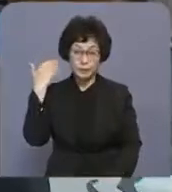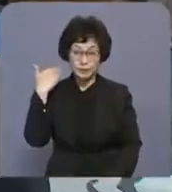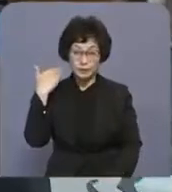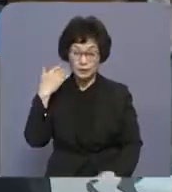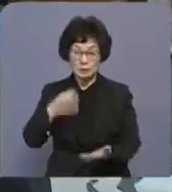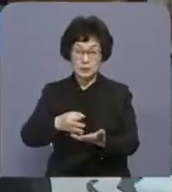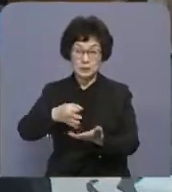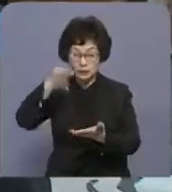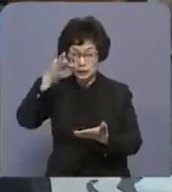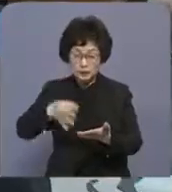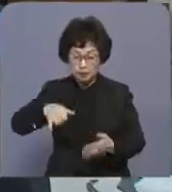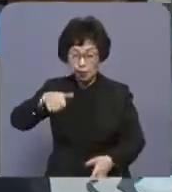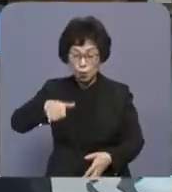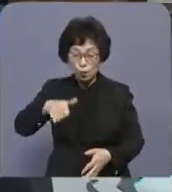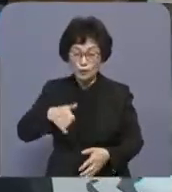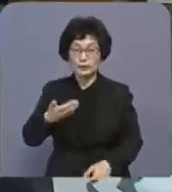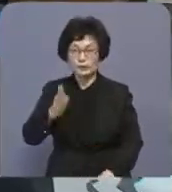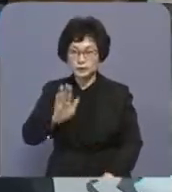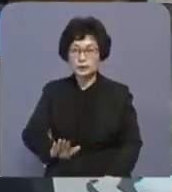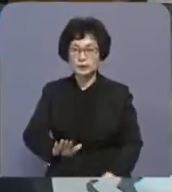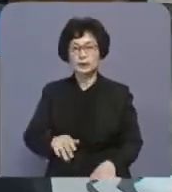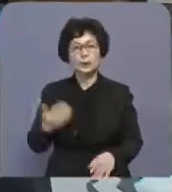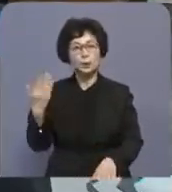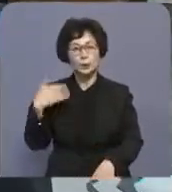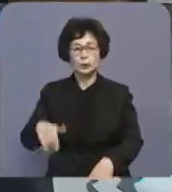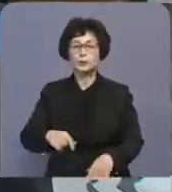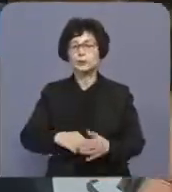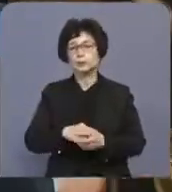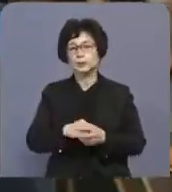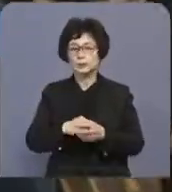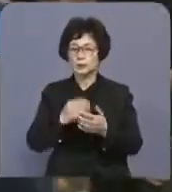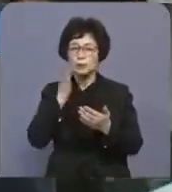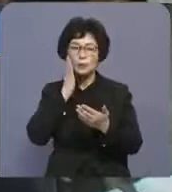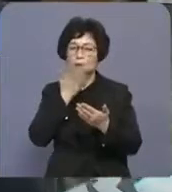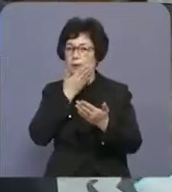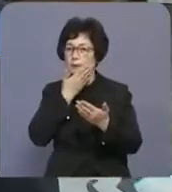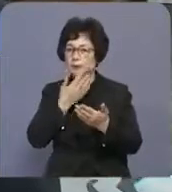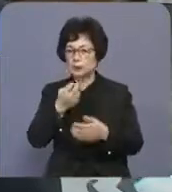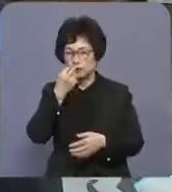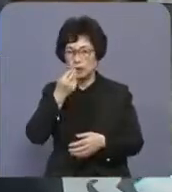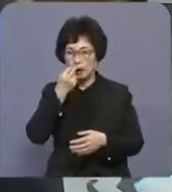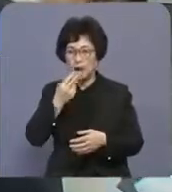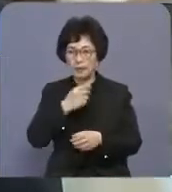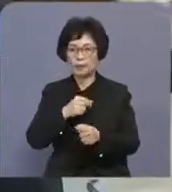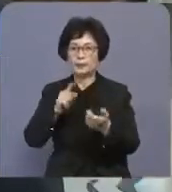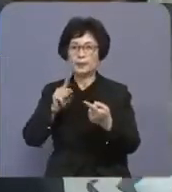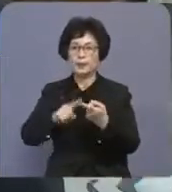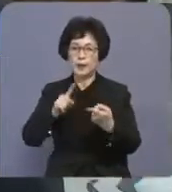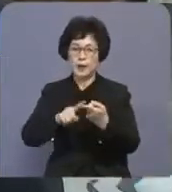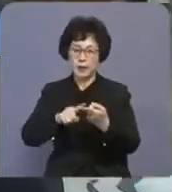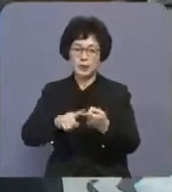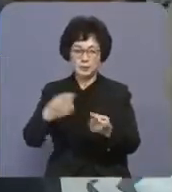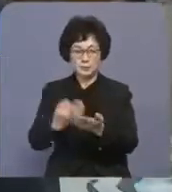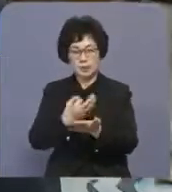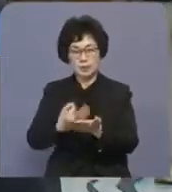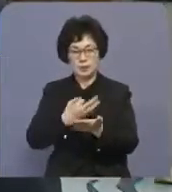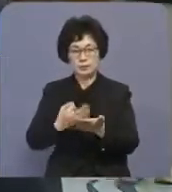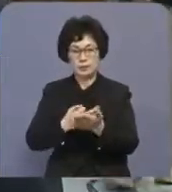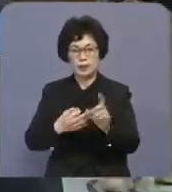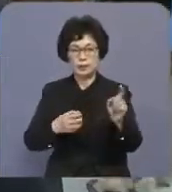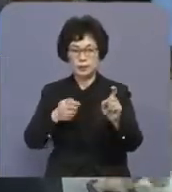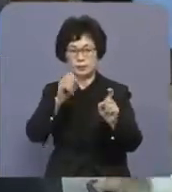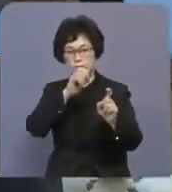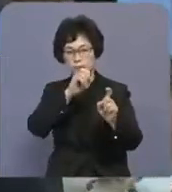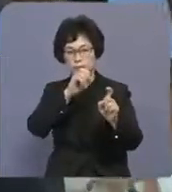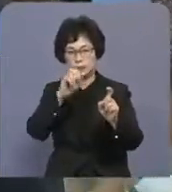브랜드 중심의 소비에서 최근에는 패션 의류나 화장품 자파 등 특정 상품군에 대한 소비가 10에서 20%대